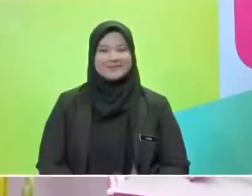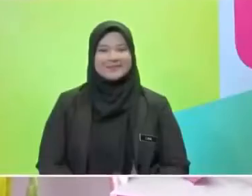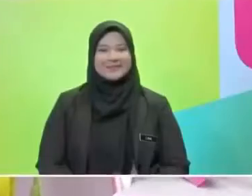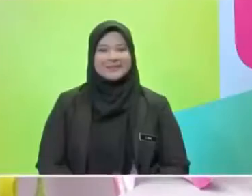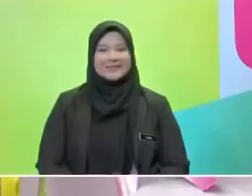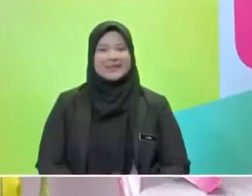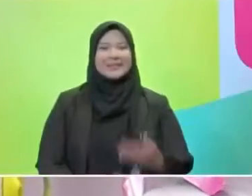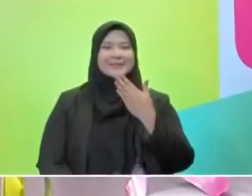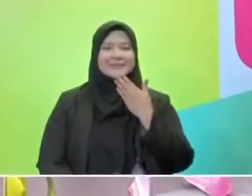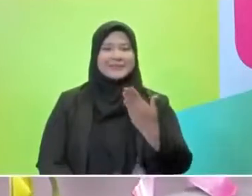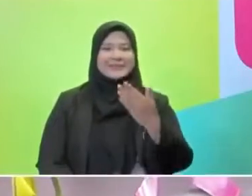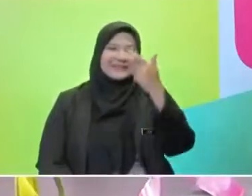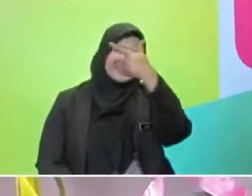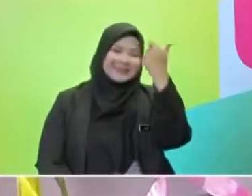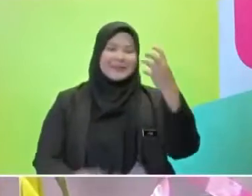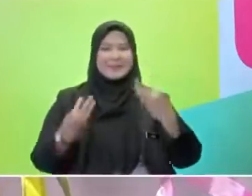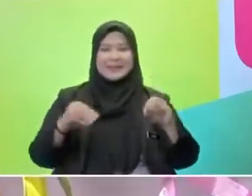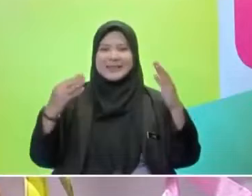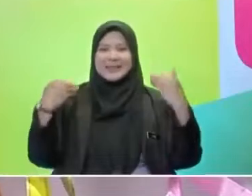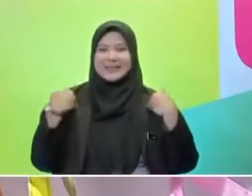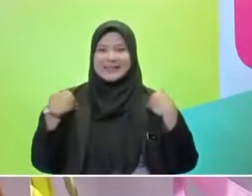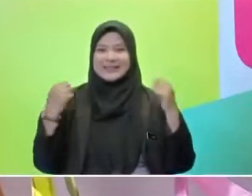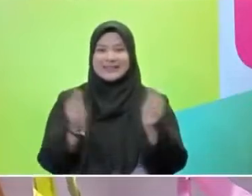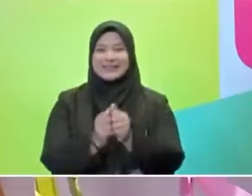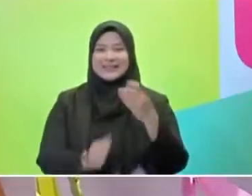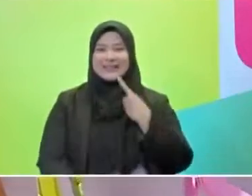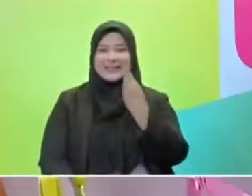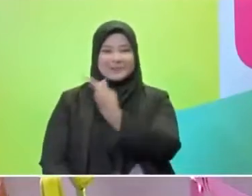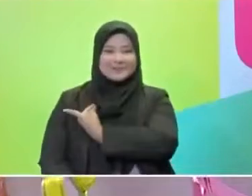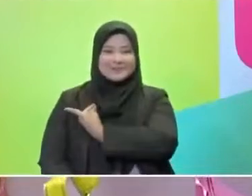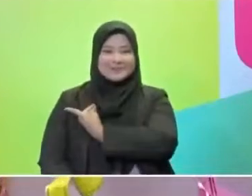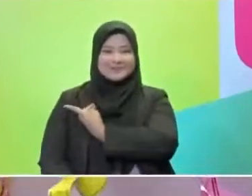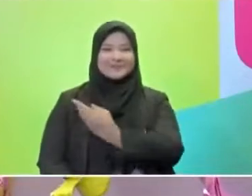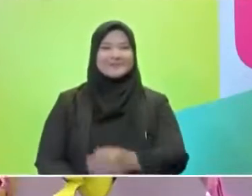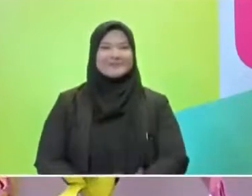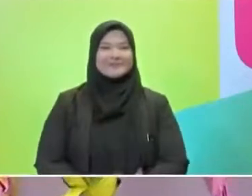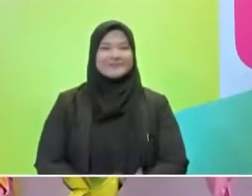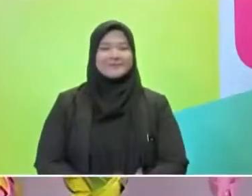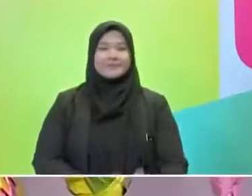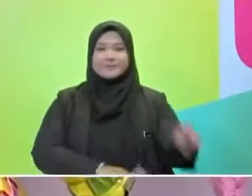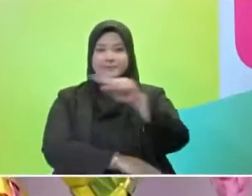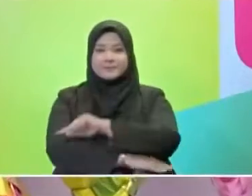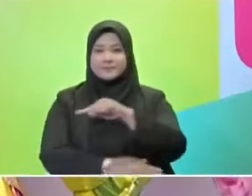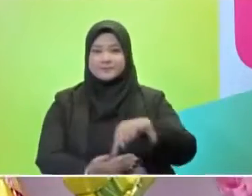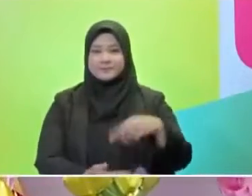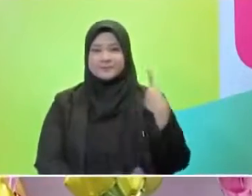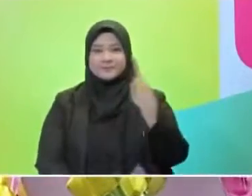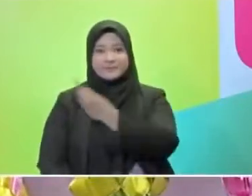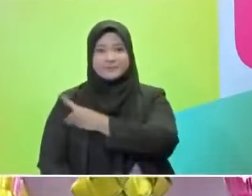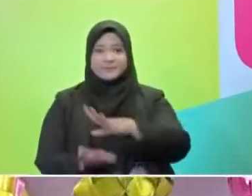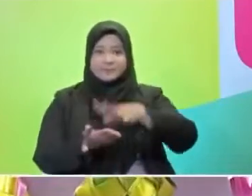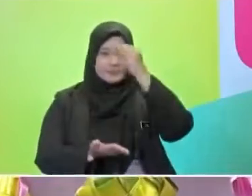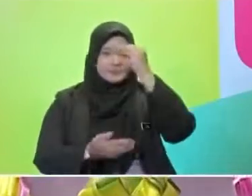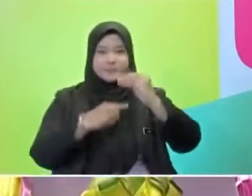Murid-murid, terima kasih masih menonton slot prasekolah bersama saya Nisa K dan Cikgu Rusyahidah. Hari ini kita belajar mengenai